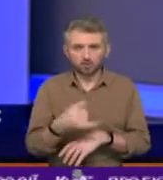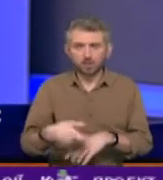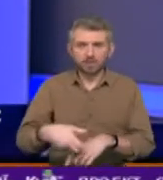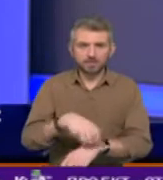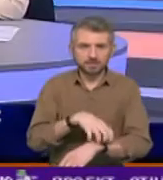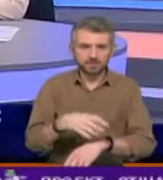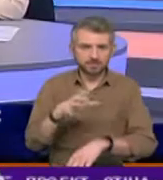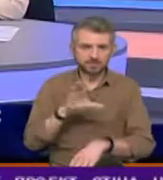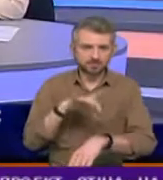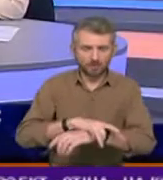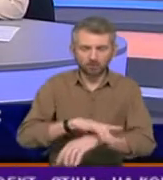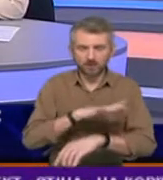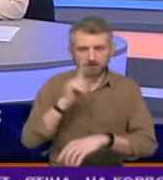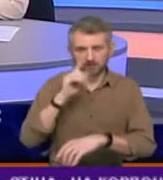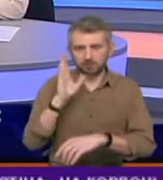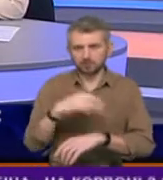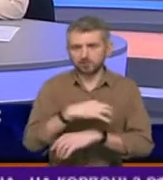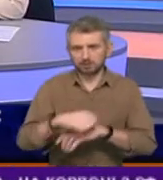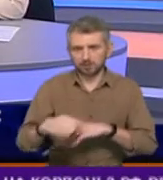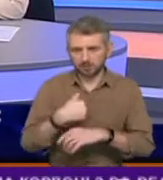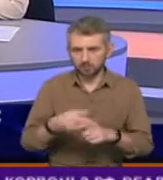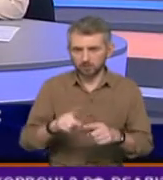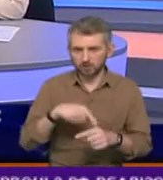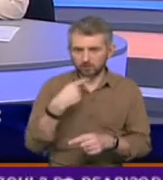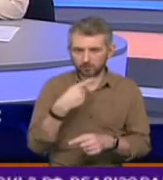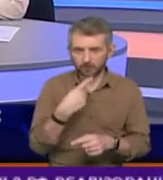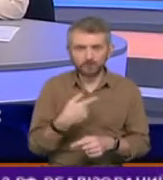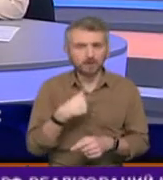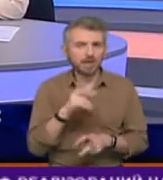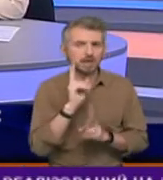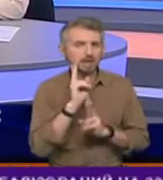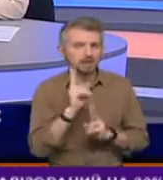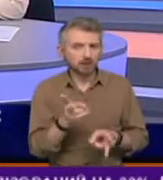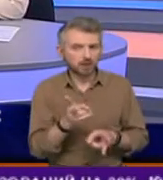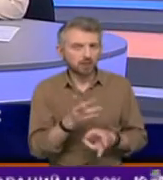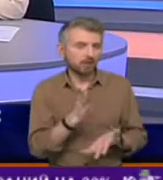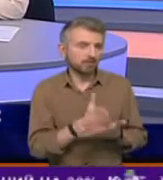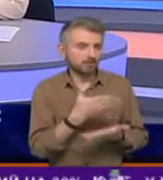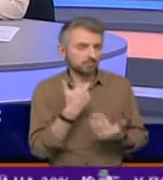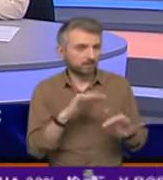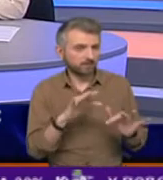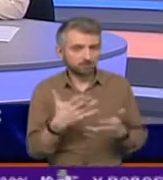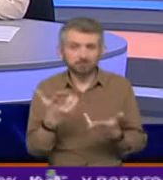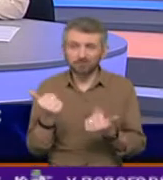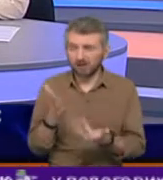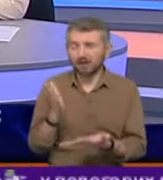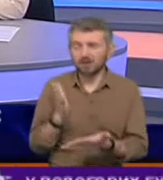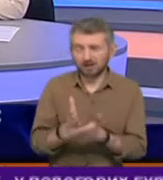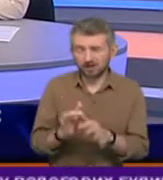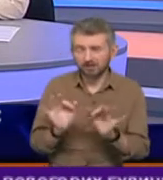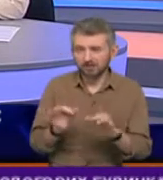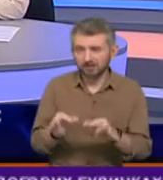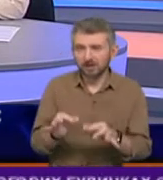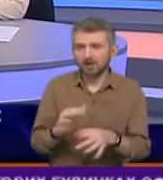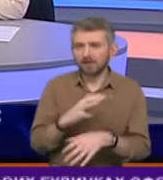слава Богу, там вже Польщу вивчили в усіх клітинках. Тому краще вивчати, готуватись до